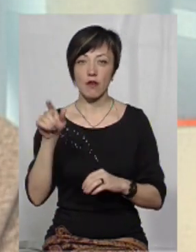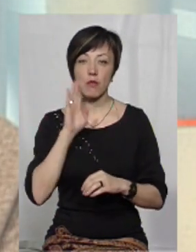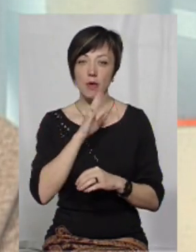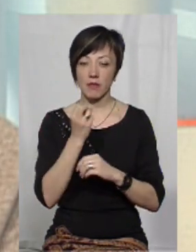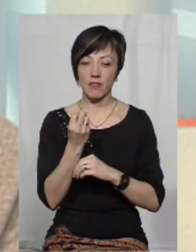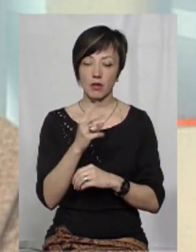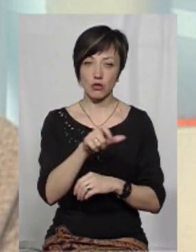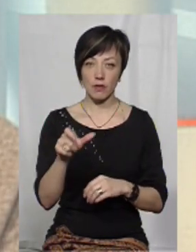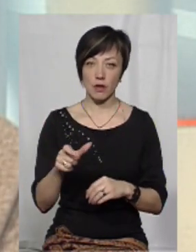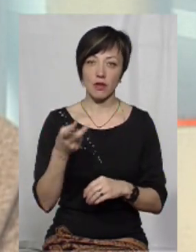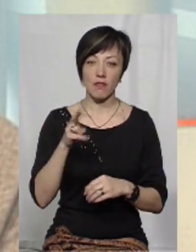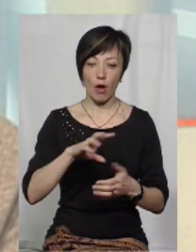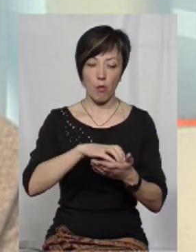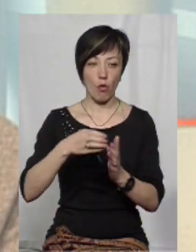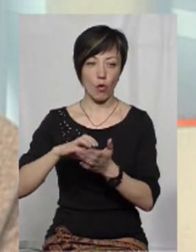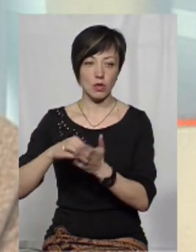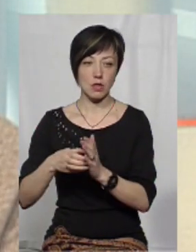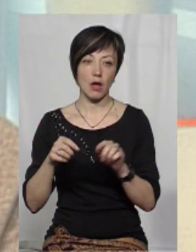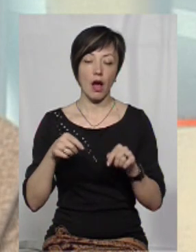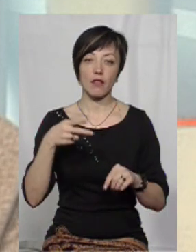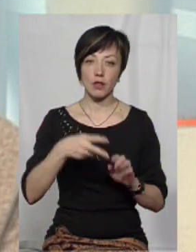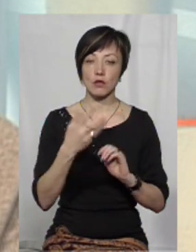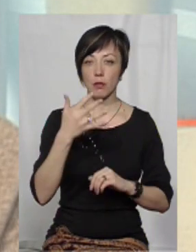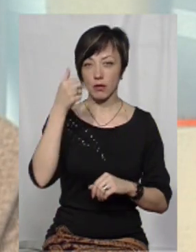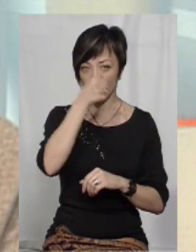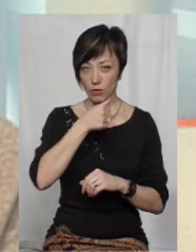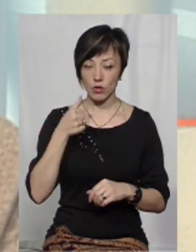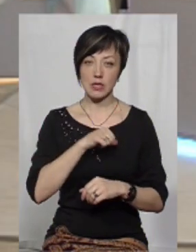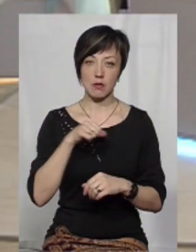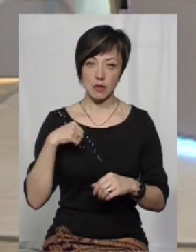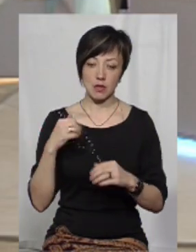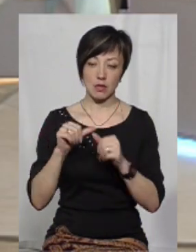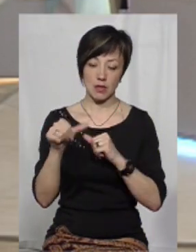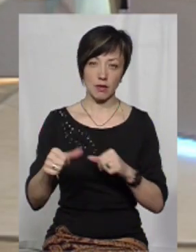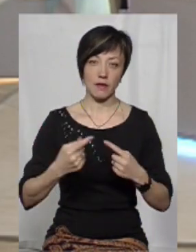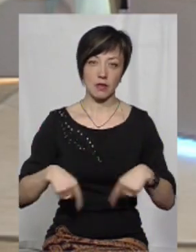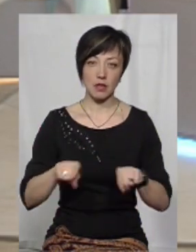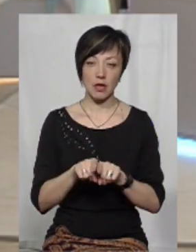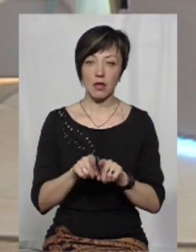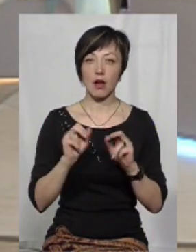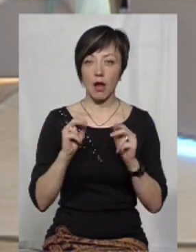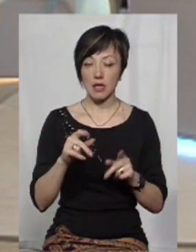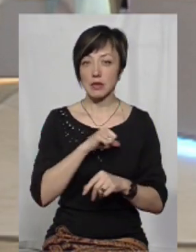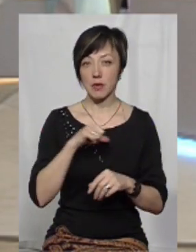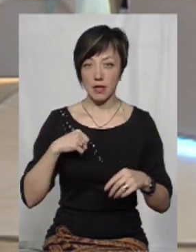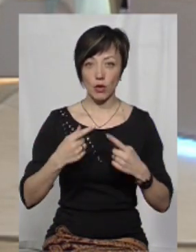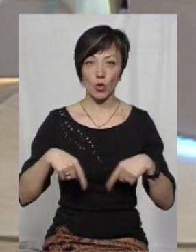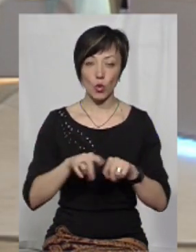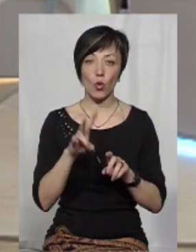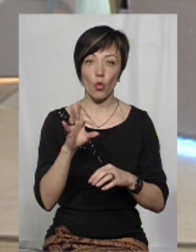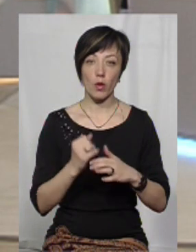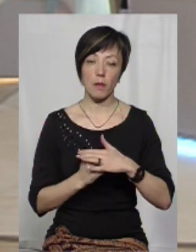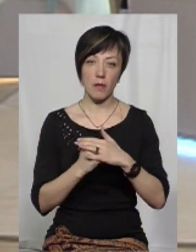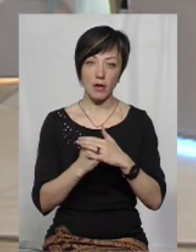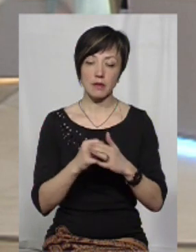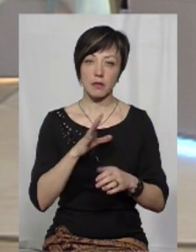там находилось и 2 бокса. А с 2005 года... Вы уже самостоятельное отделение. Да, ну тоже как самостоятельное отделение, но на